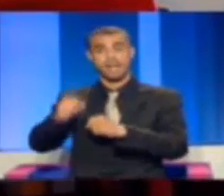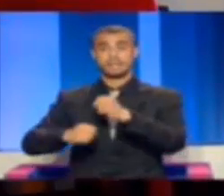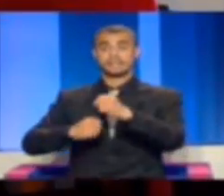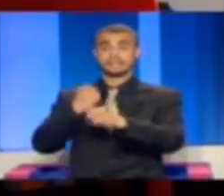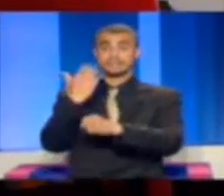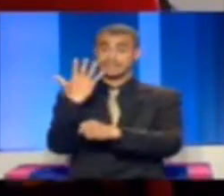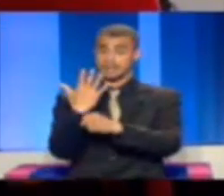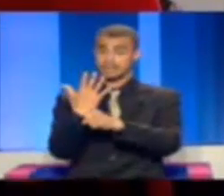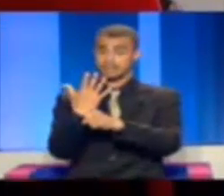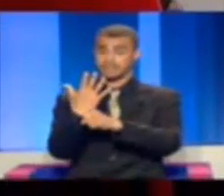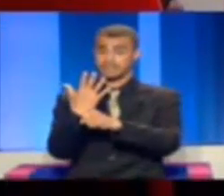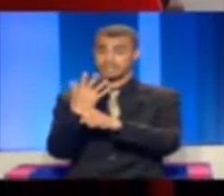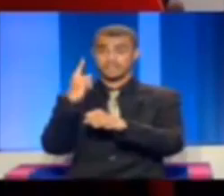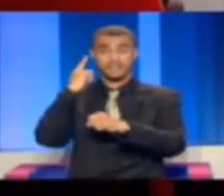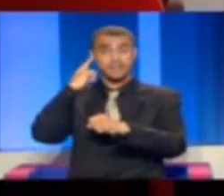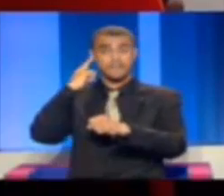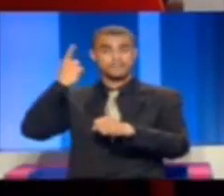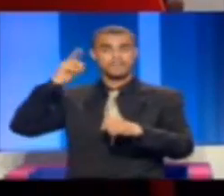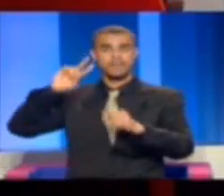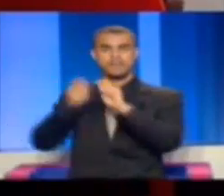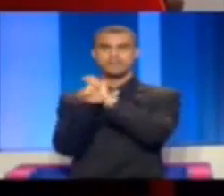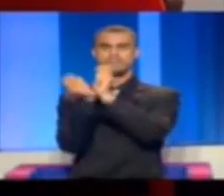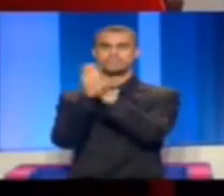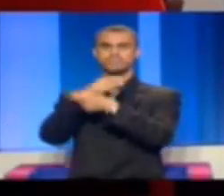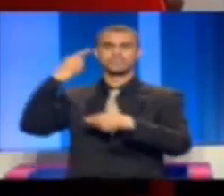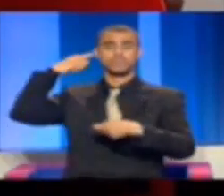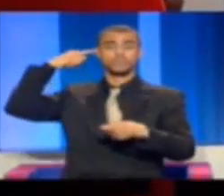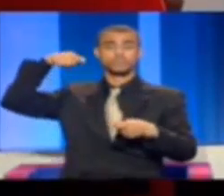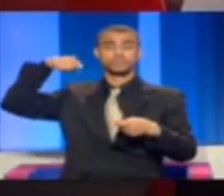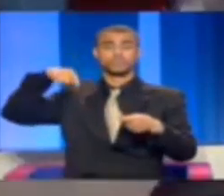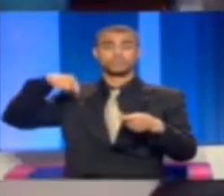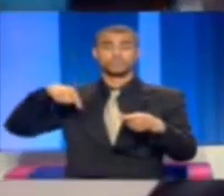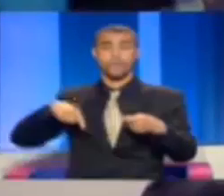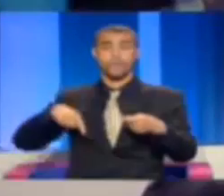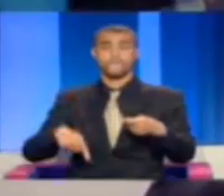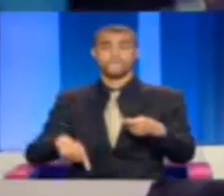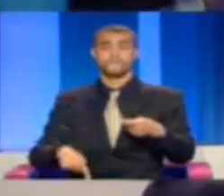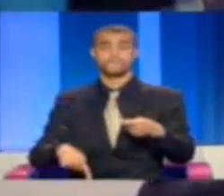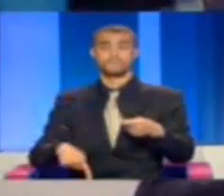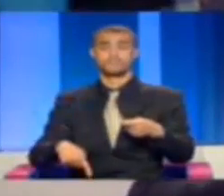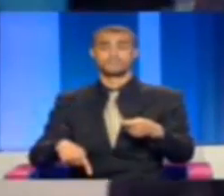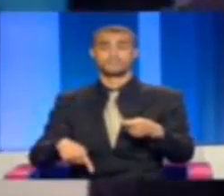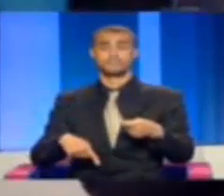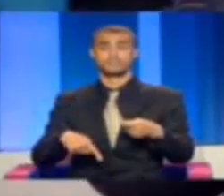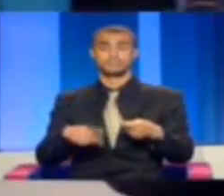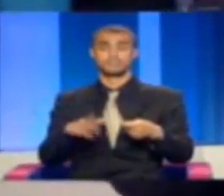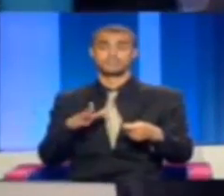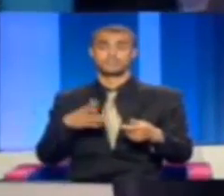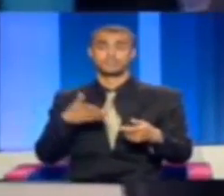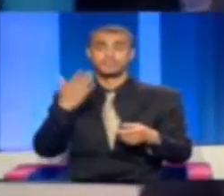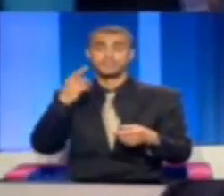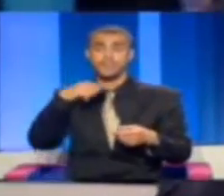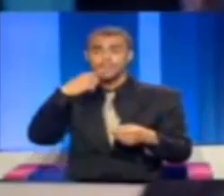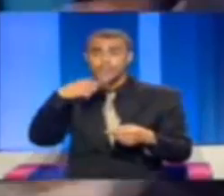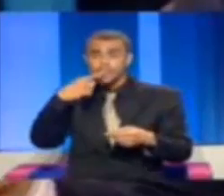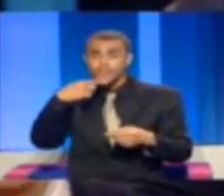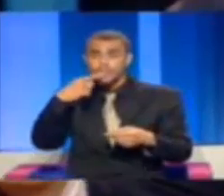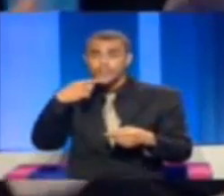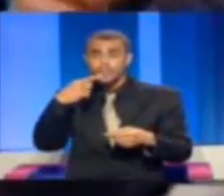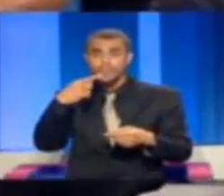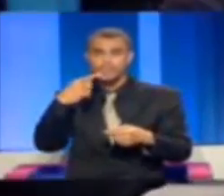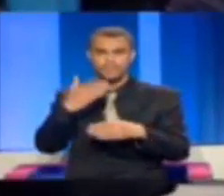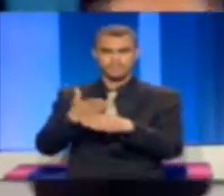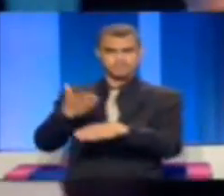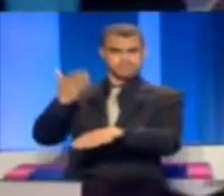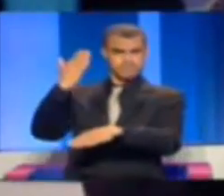هذا إلى ما بدرناش وتكلفنا بالطفل هذا؟ تيوقع عليه تنسميوه فقدان المهارات اللغويه اللي